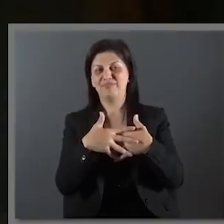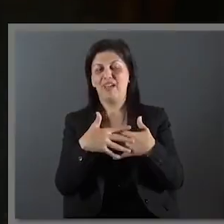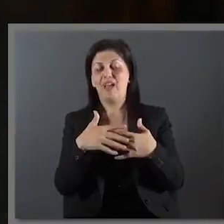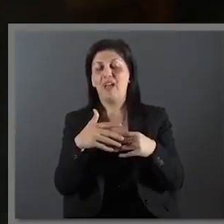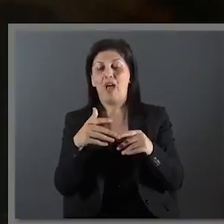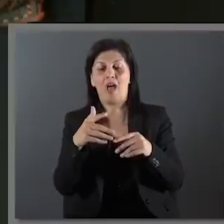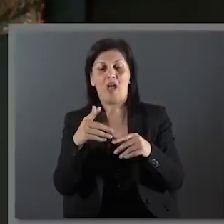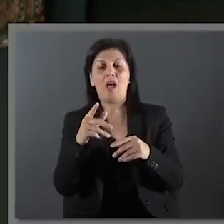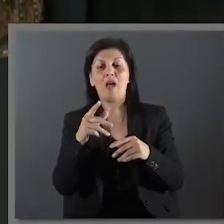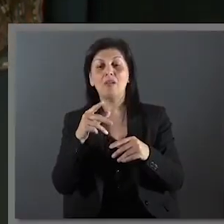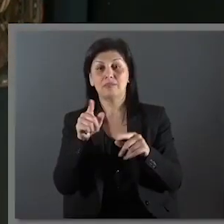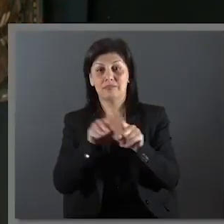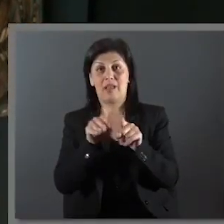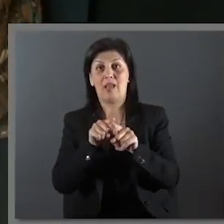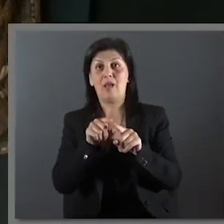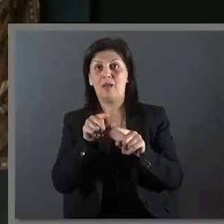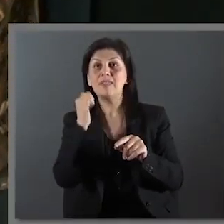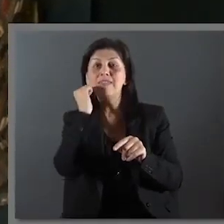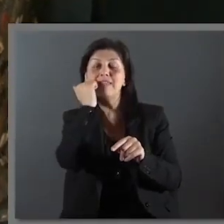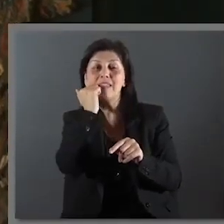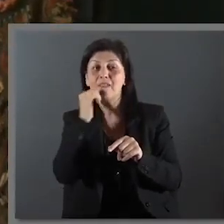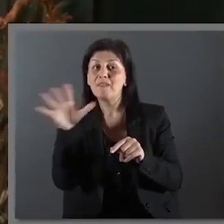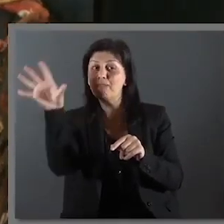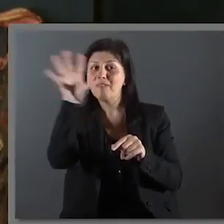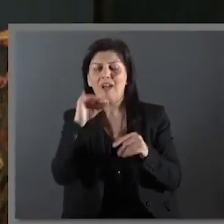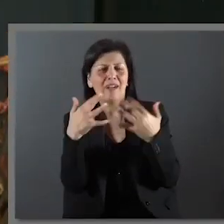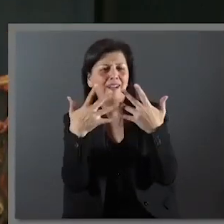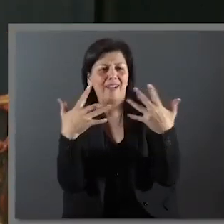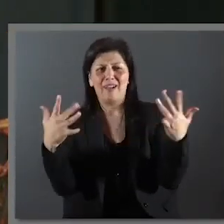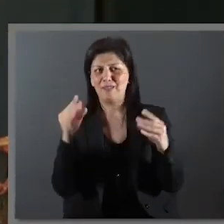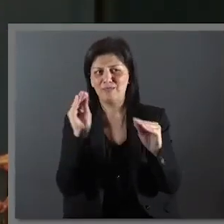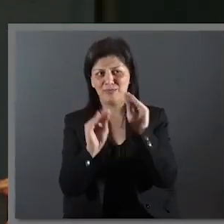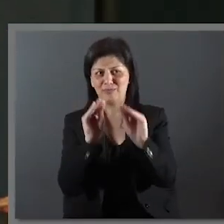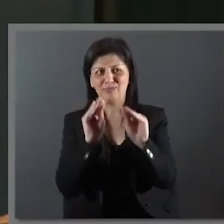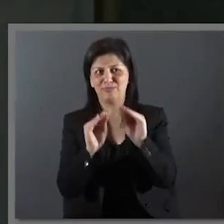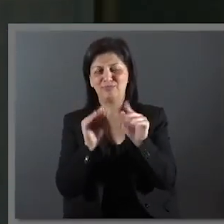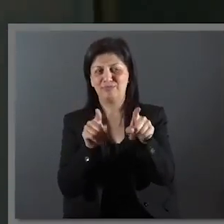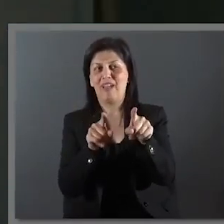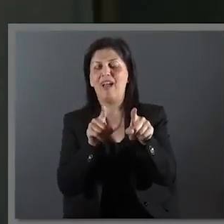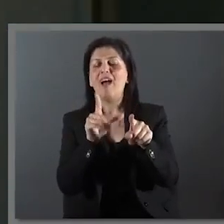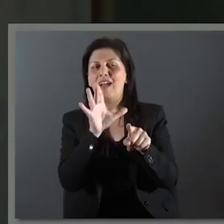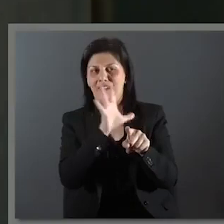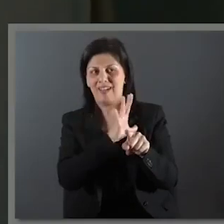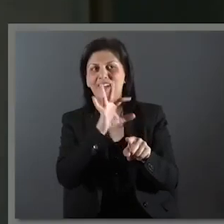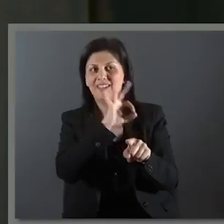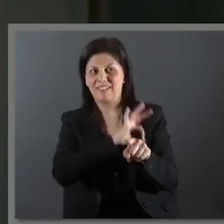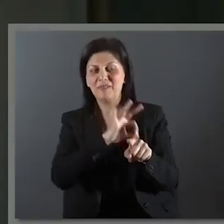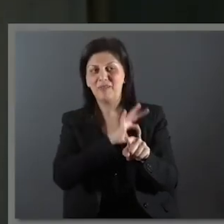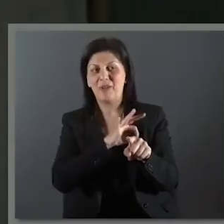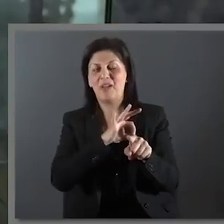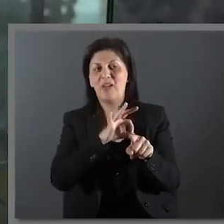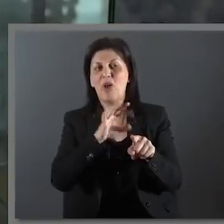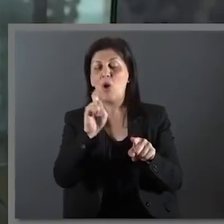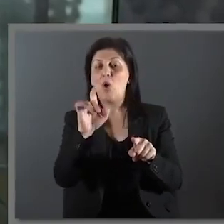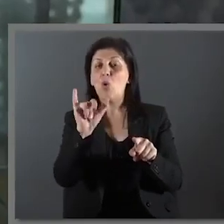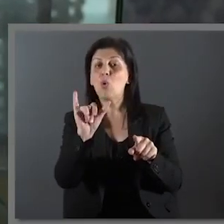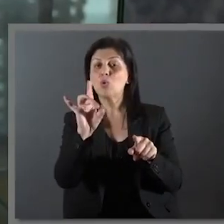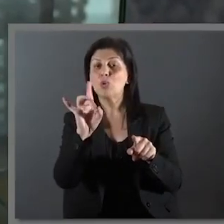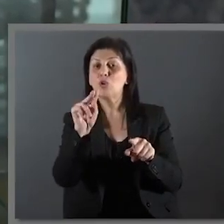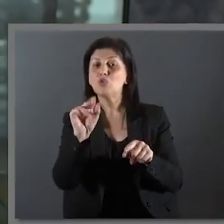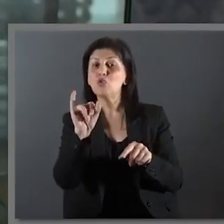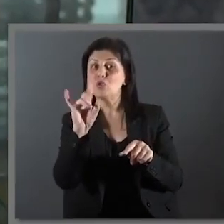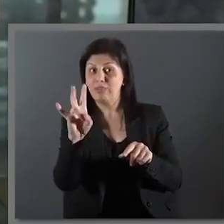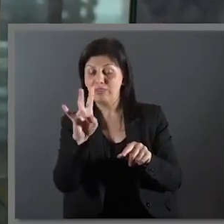edir. Bacarıqlı nənələrimiz xofsuz xalçalardan nələr hazırlamırdı. Onlar hətta iki gözlü çanta, yəni